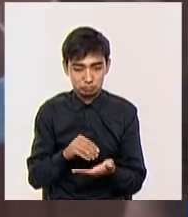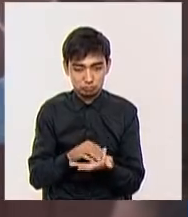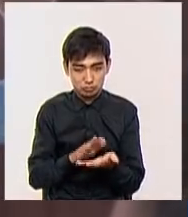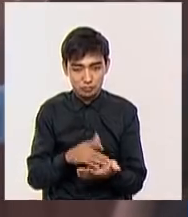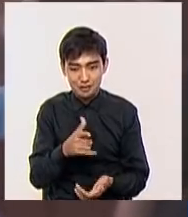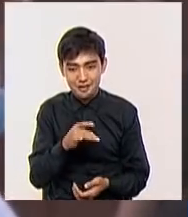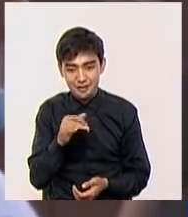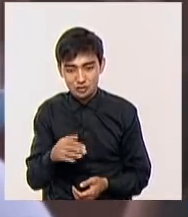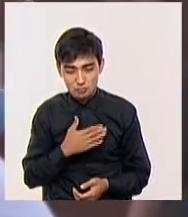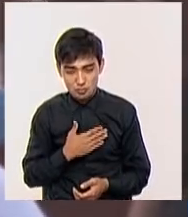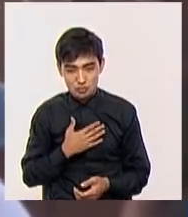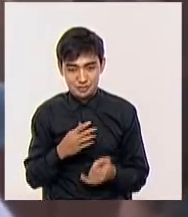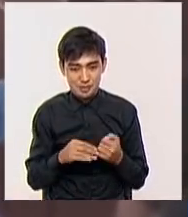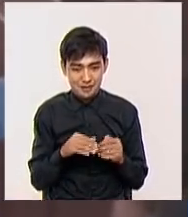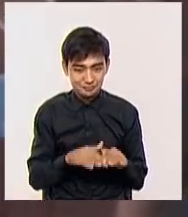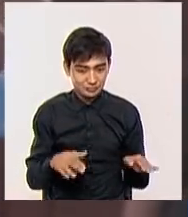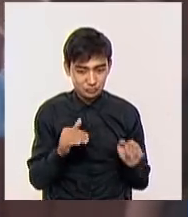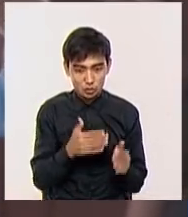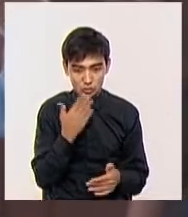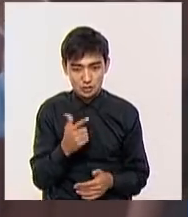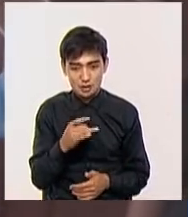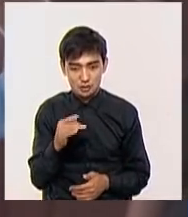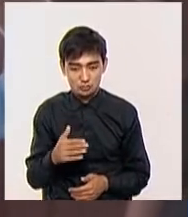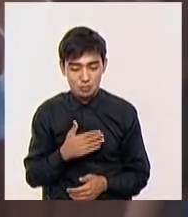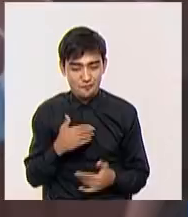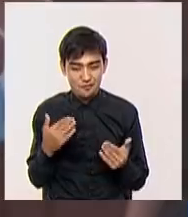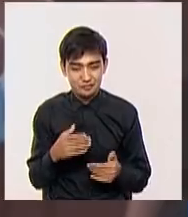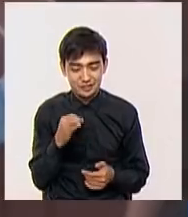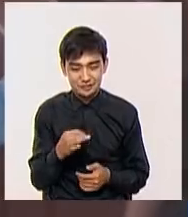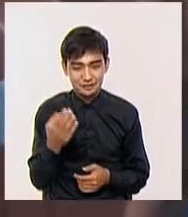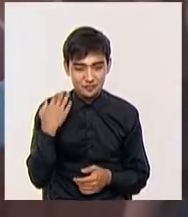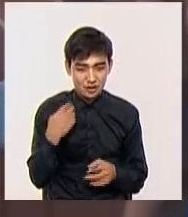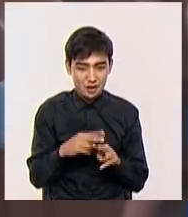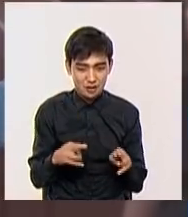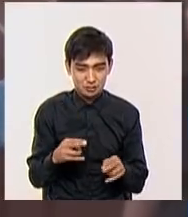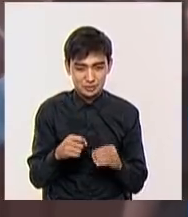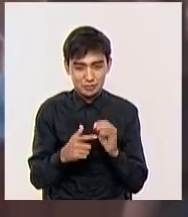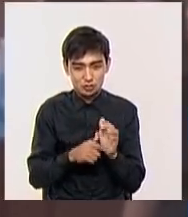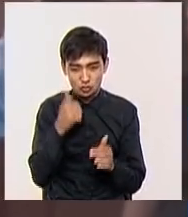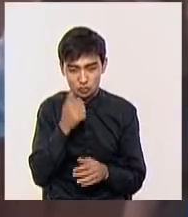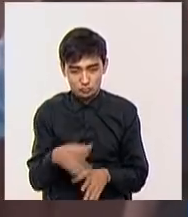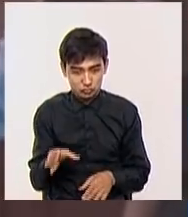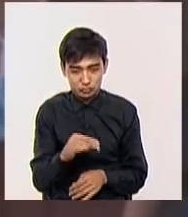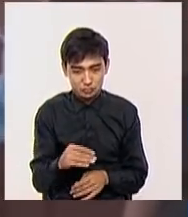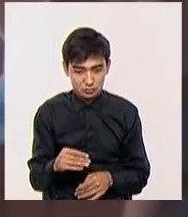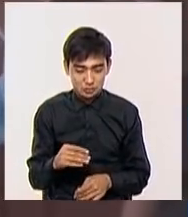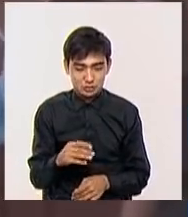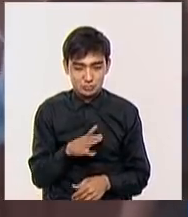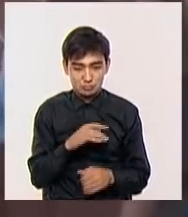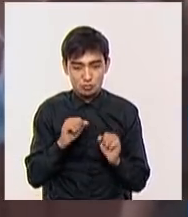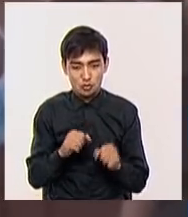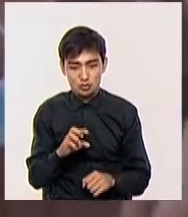На собственной земле, конечно, у меня документов нету. Когда хотя бы было в 2017 году у нас вот это вот все, приватизация, можно